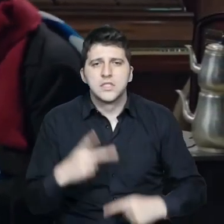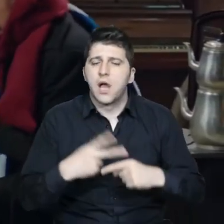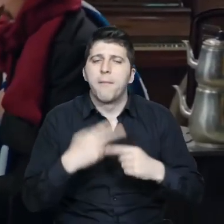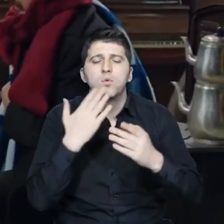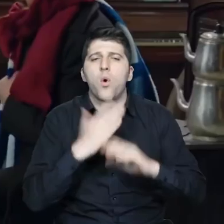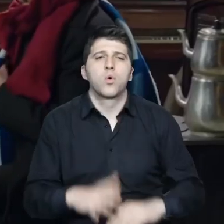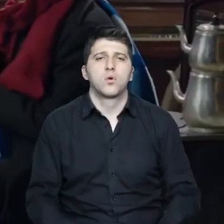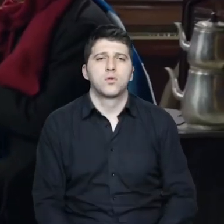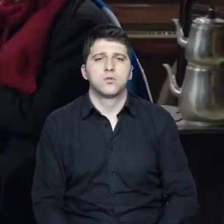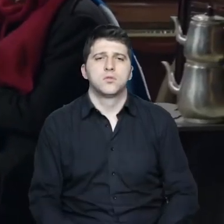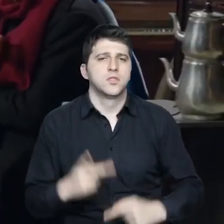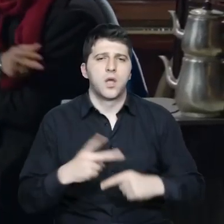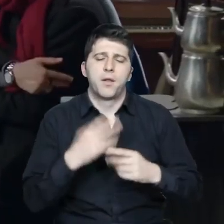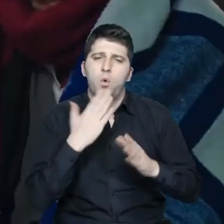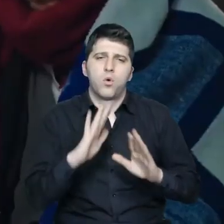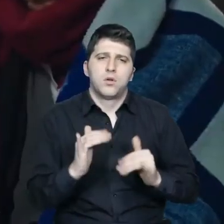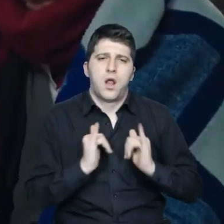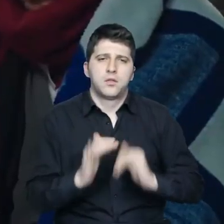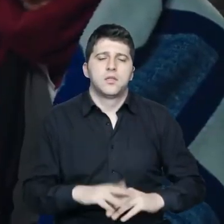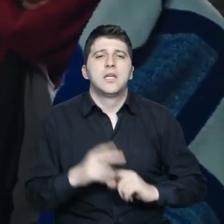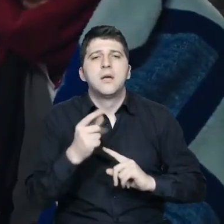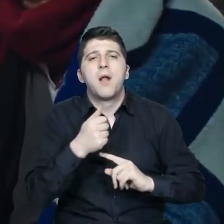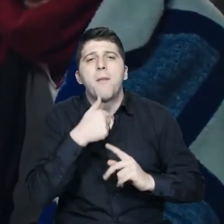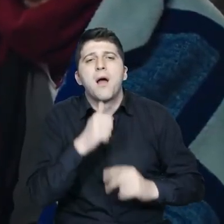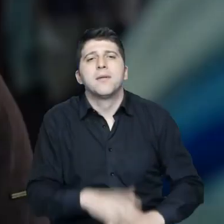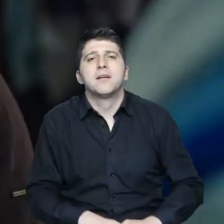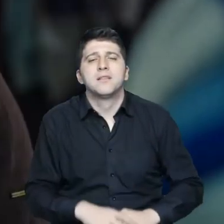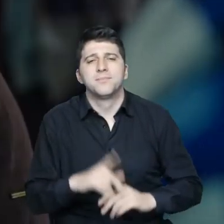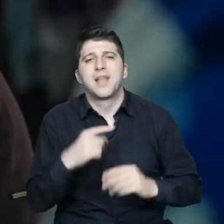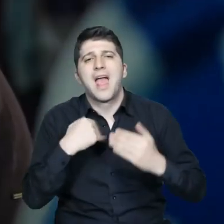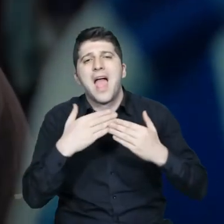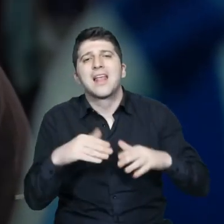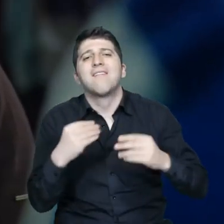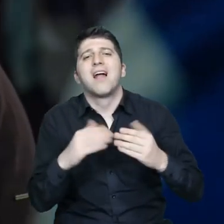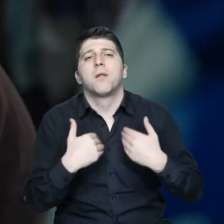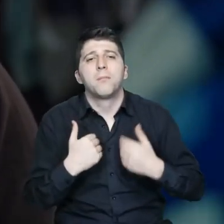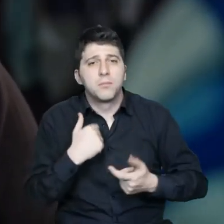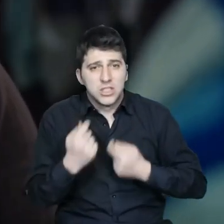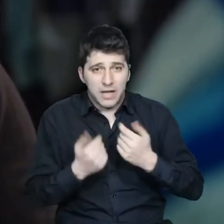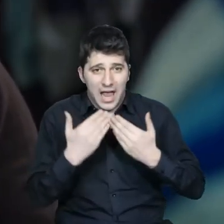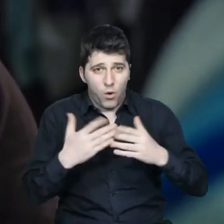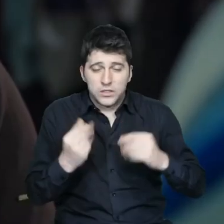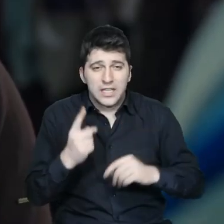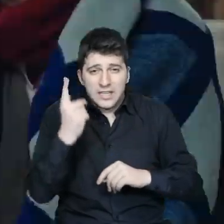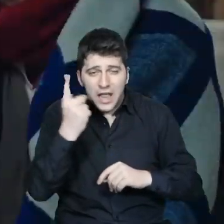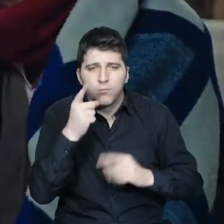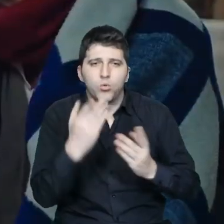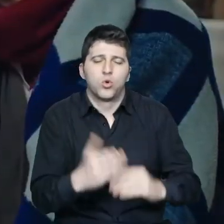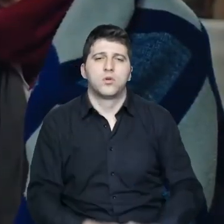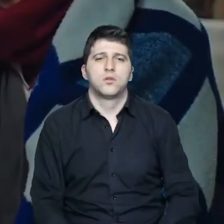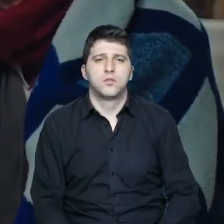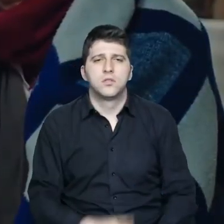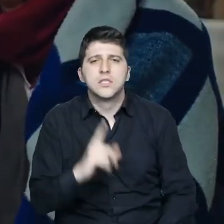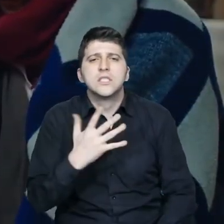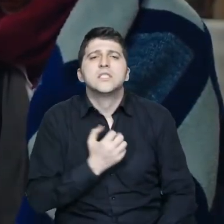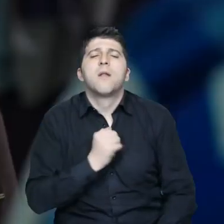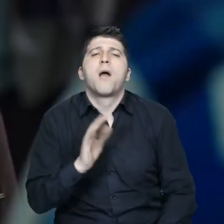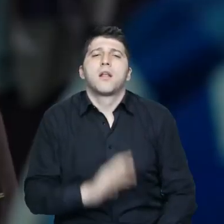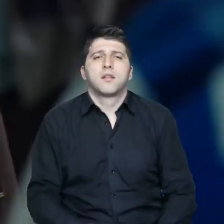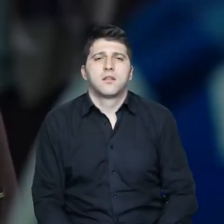yok. Ne zahmeti? İbrahim abi, işine engel olmayalım. Benim işime engel olacak olan tek şey bu. Siz canınızı